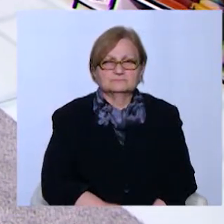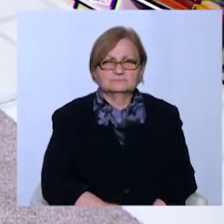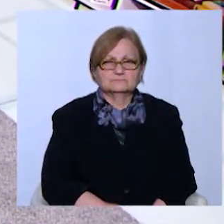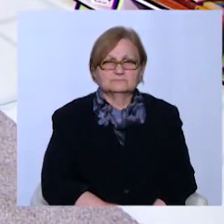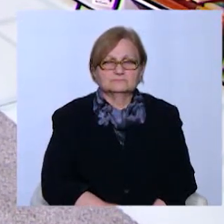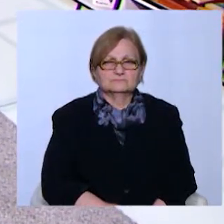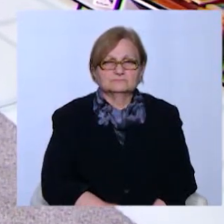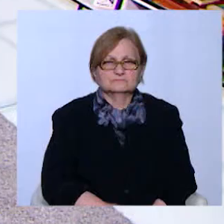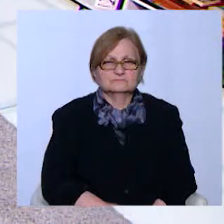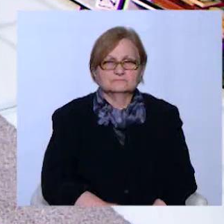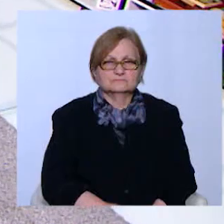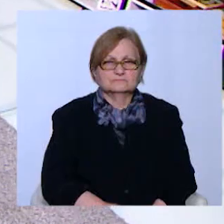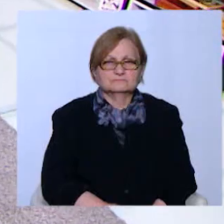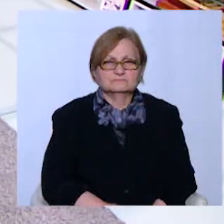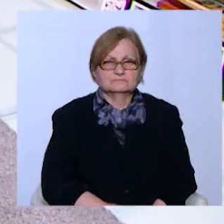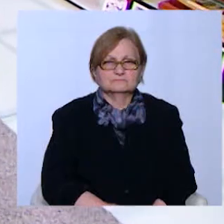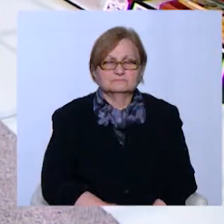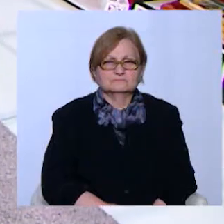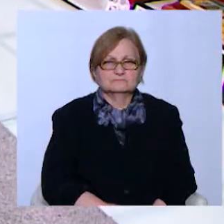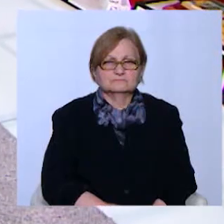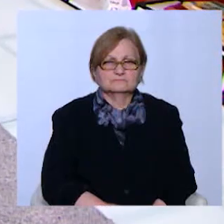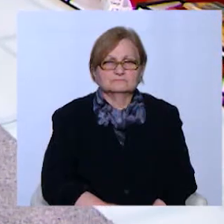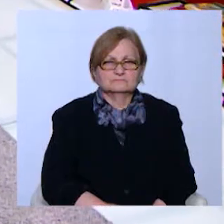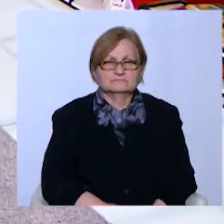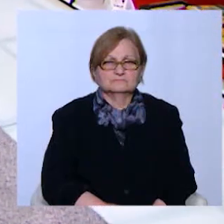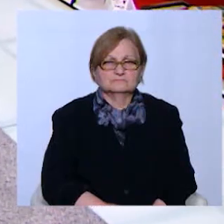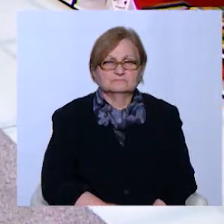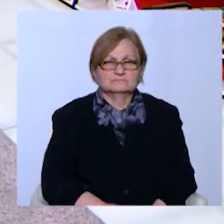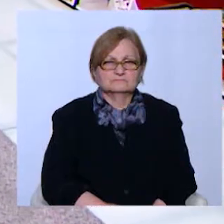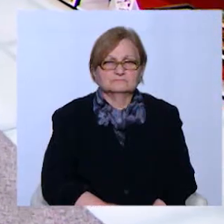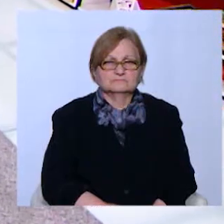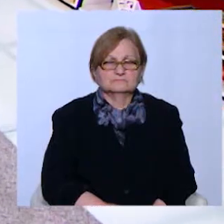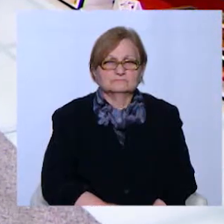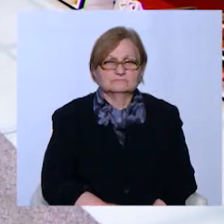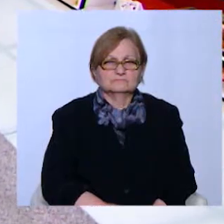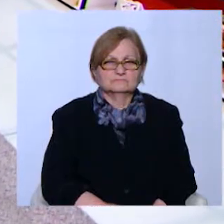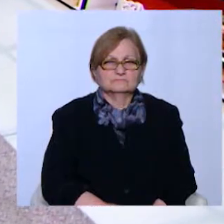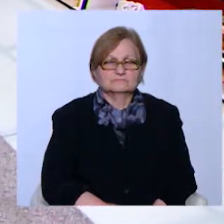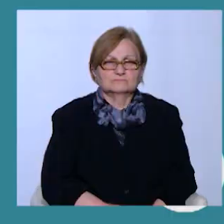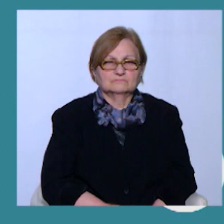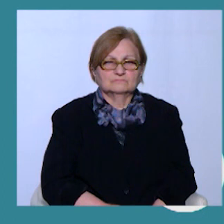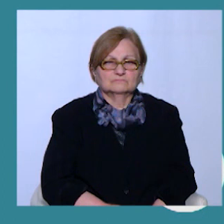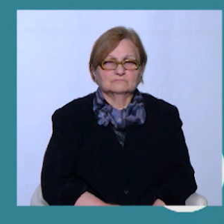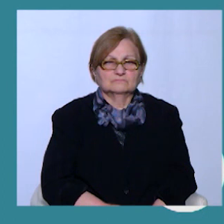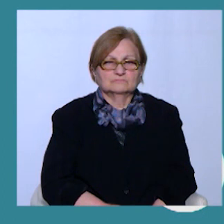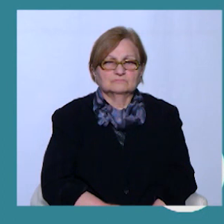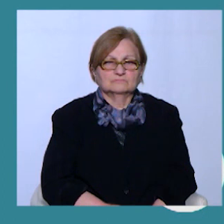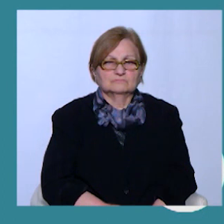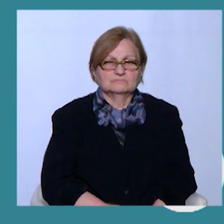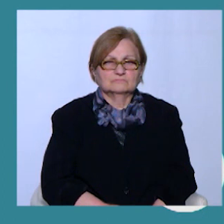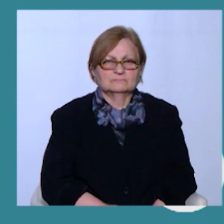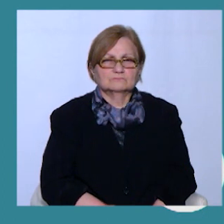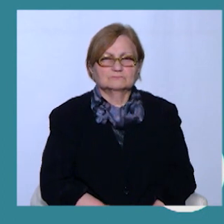არის ესეთი, კვადრატის პერიმეტრი 20 სანტიმეტრია, იპოვეთ კვადრატის დიაგონალის სიგრძე. მეხუთე, მოცემული გვაქვს